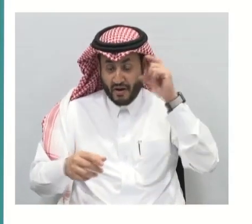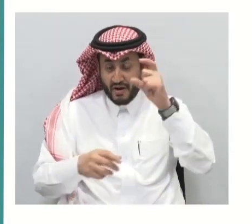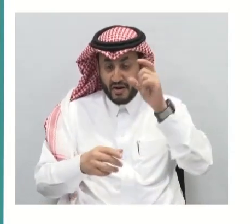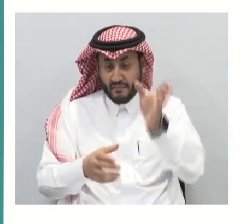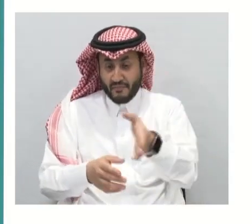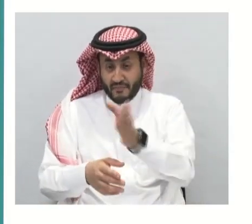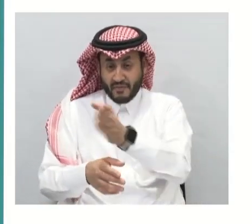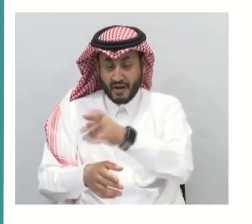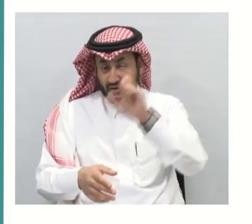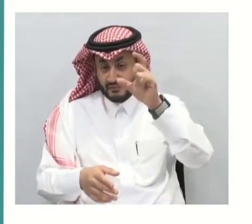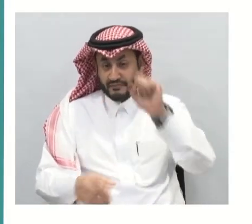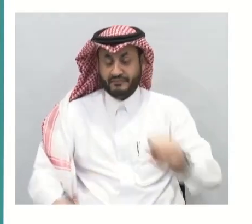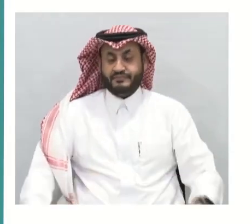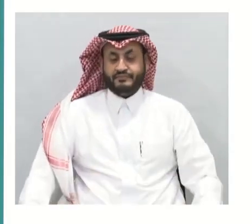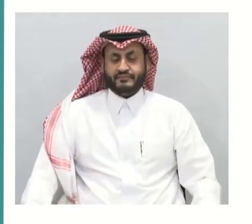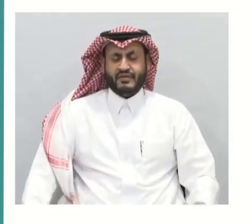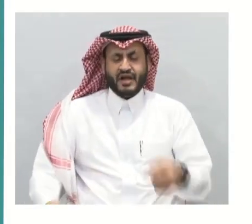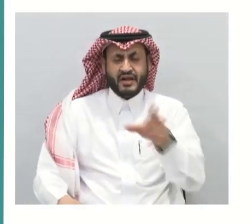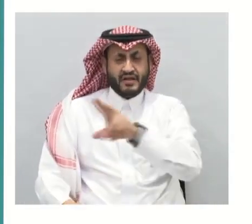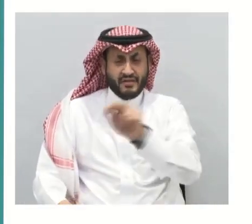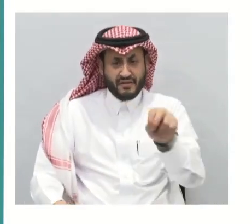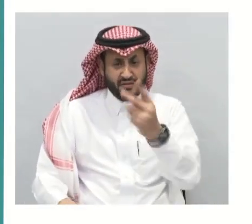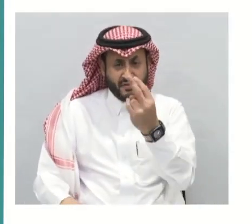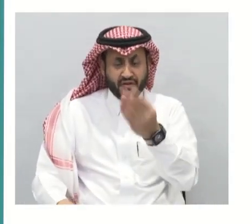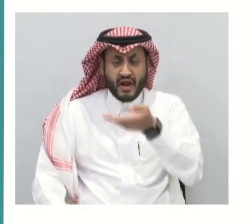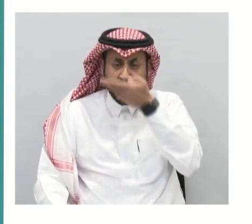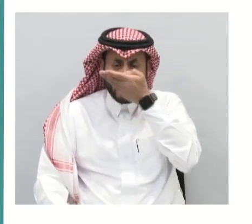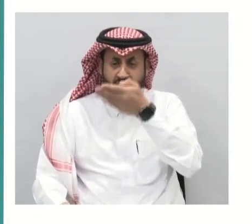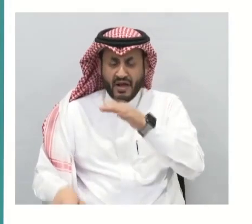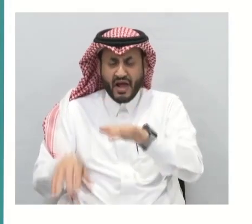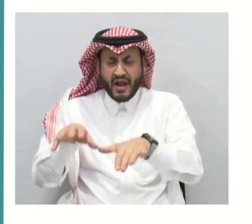يوجد في كلاهما سواء القنوات